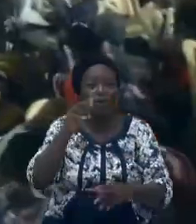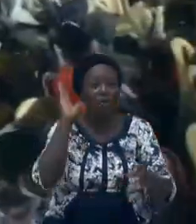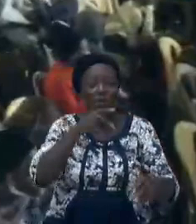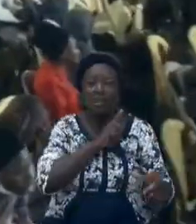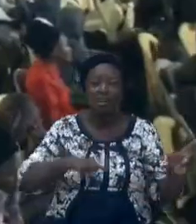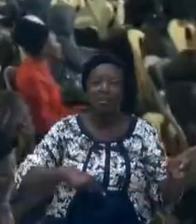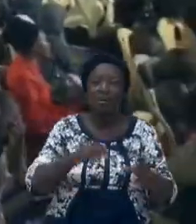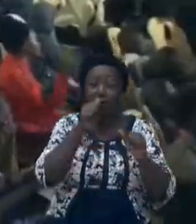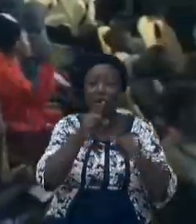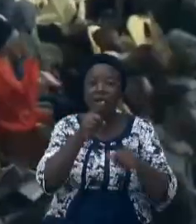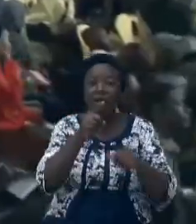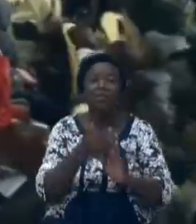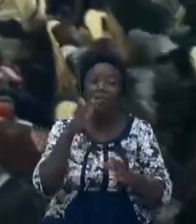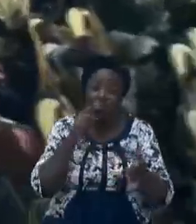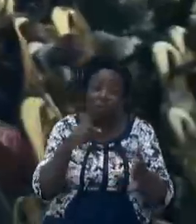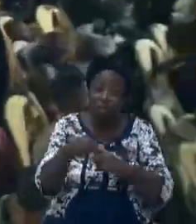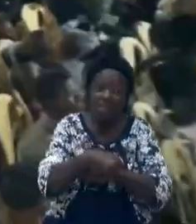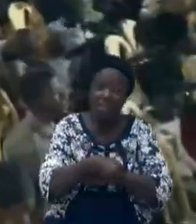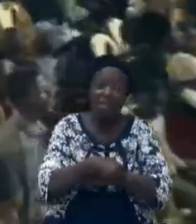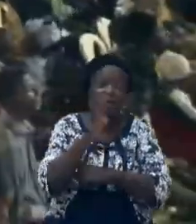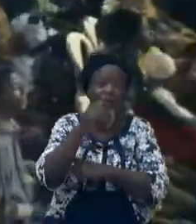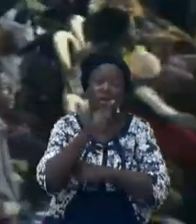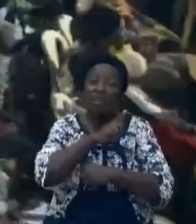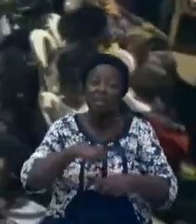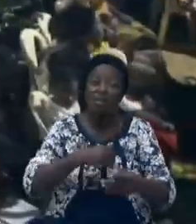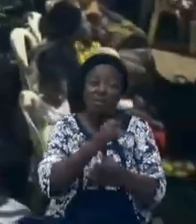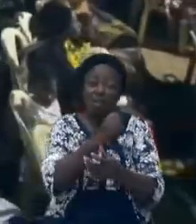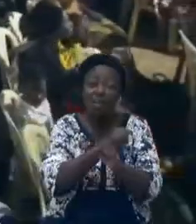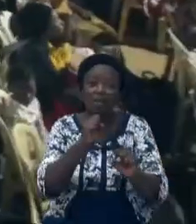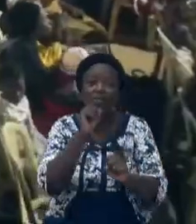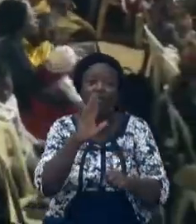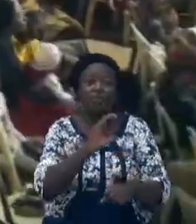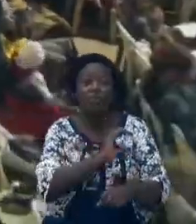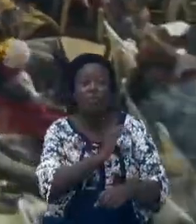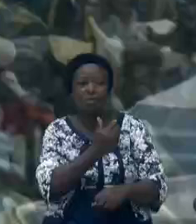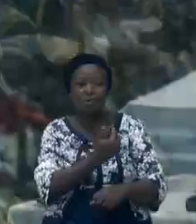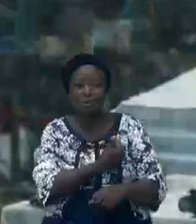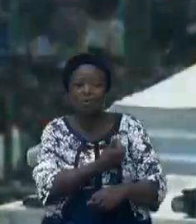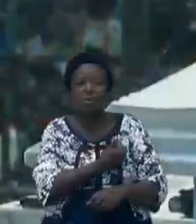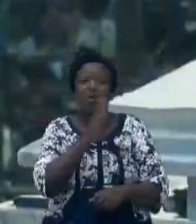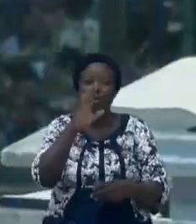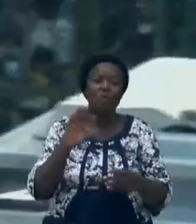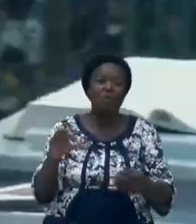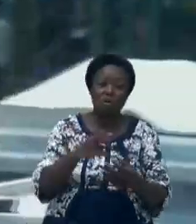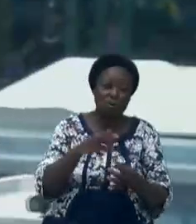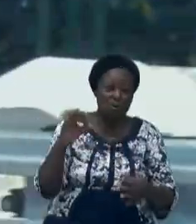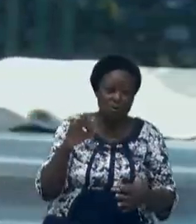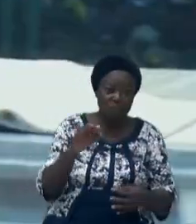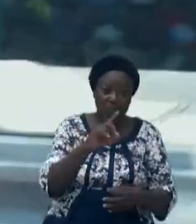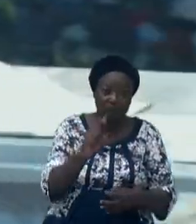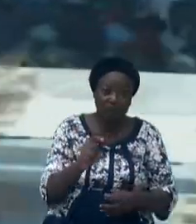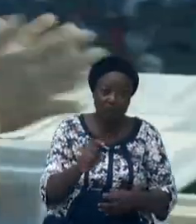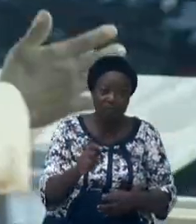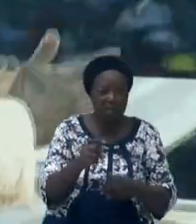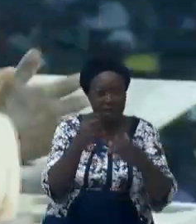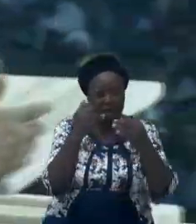candidat pour la bénédiction à cordes va tenir est ce que le ca va sauver ton âme la tête baissée les yeux